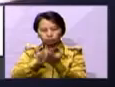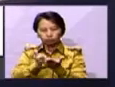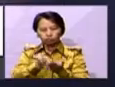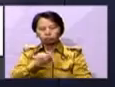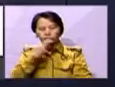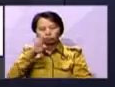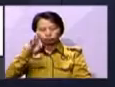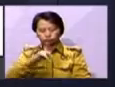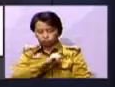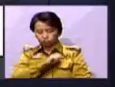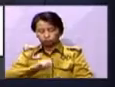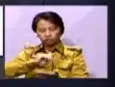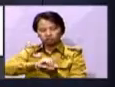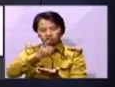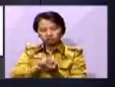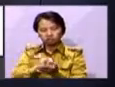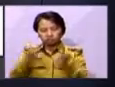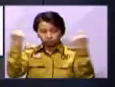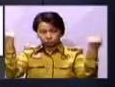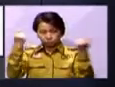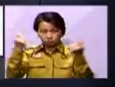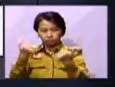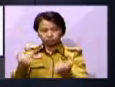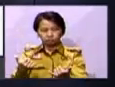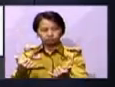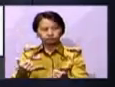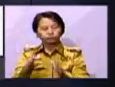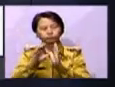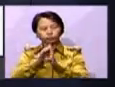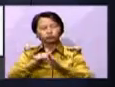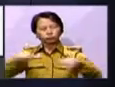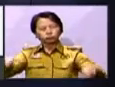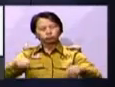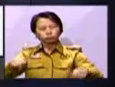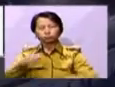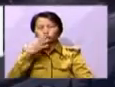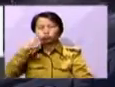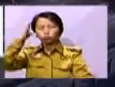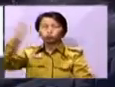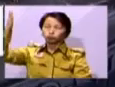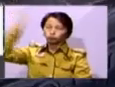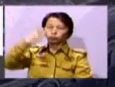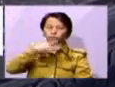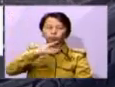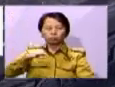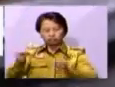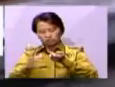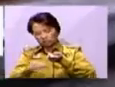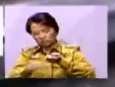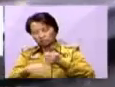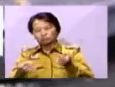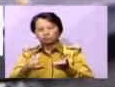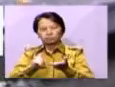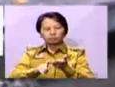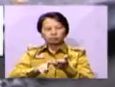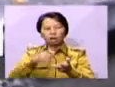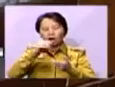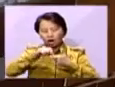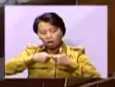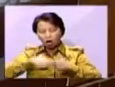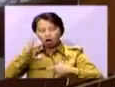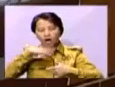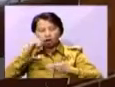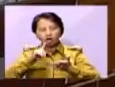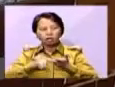Tunku Kitchen pada sambutan kali ini. Antara masakan kesukaan Tunku ialah roasted prime ribs, sambal udang